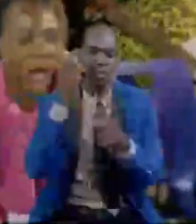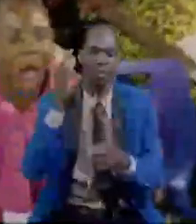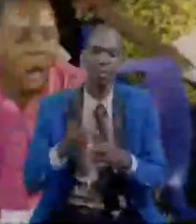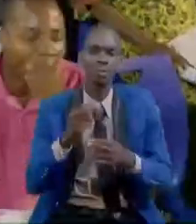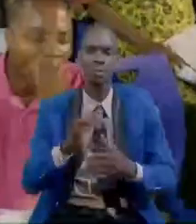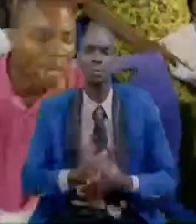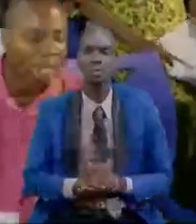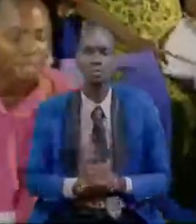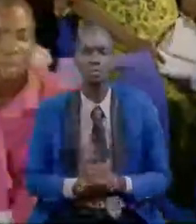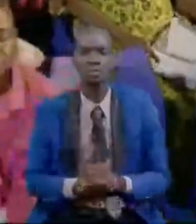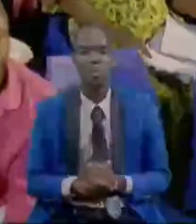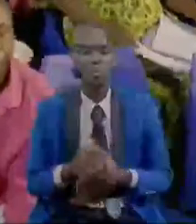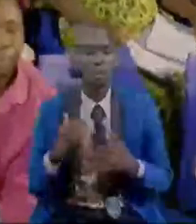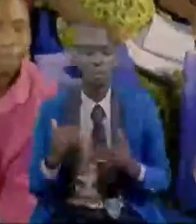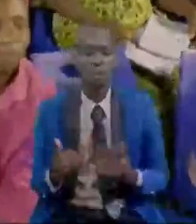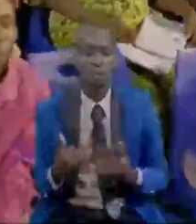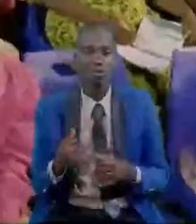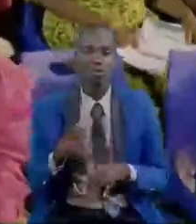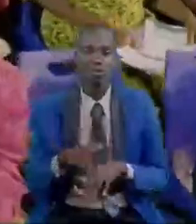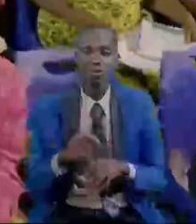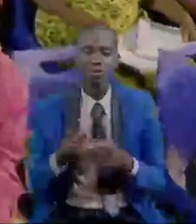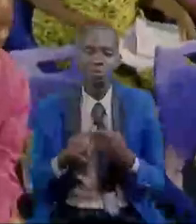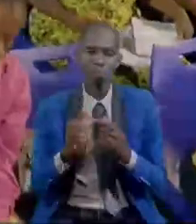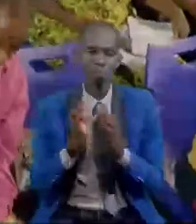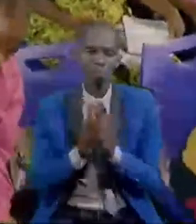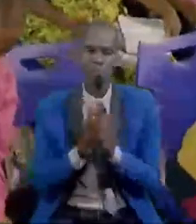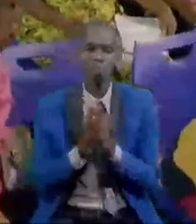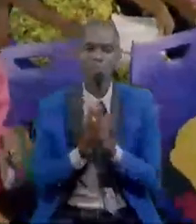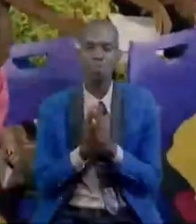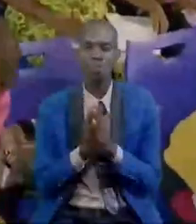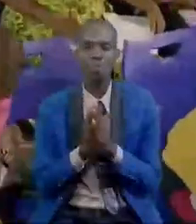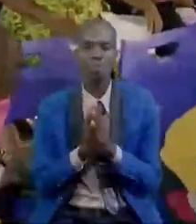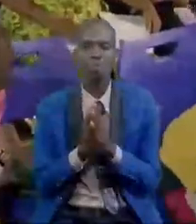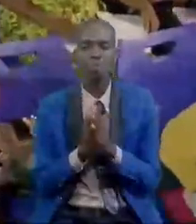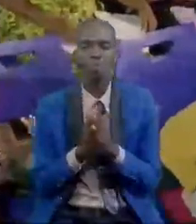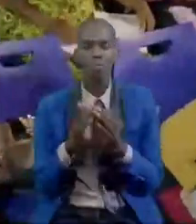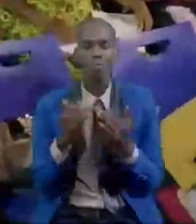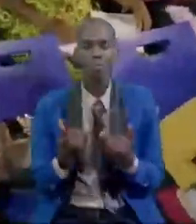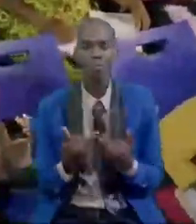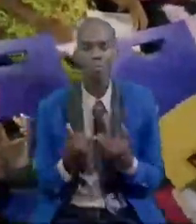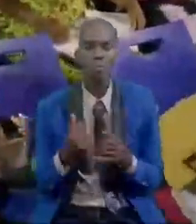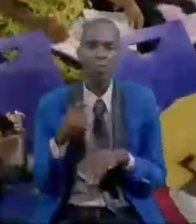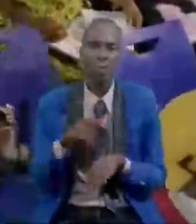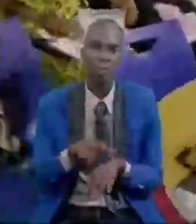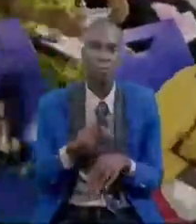Jésus. La tête baissée. Les yeux fermés.